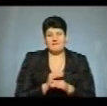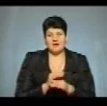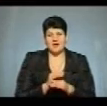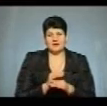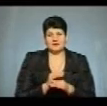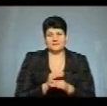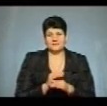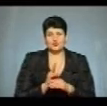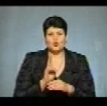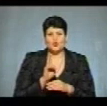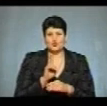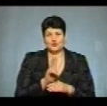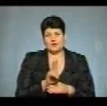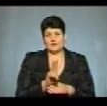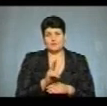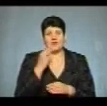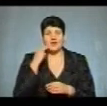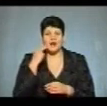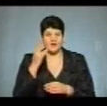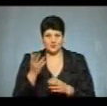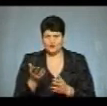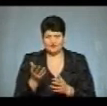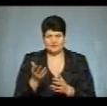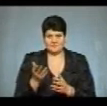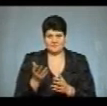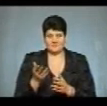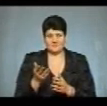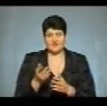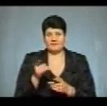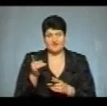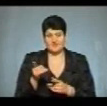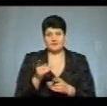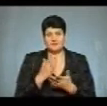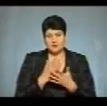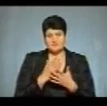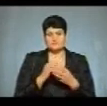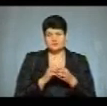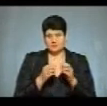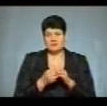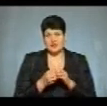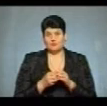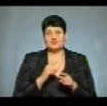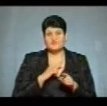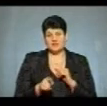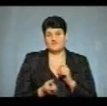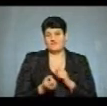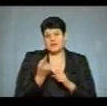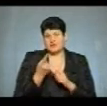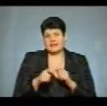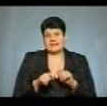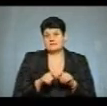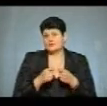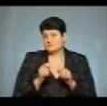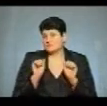скажімо, тролейбусу кращого. Він потенційно несе загрозу виникнення швидше якихось поломок